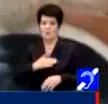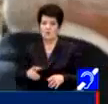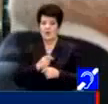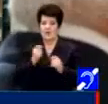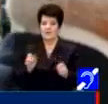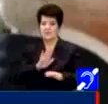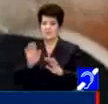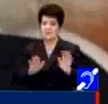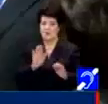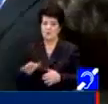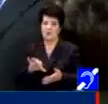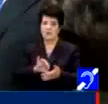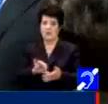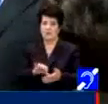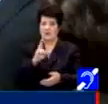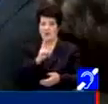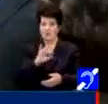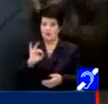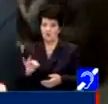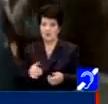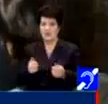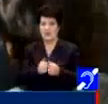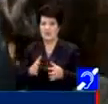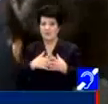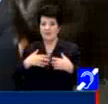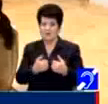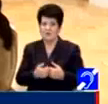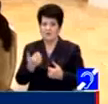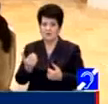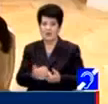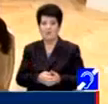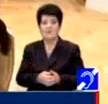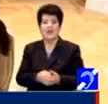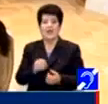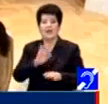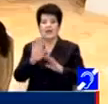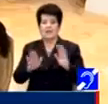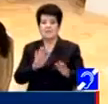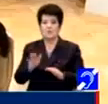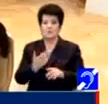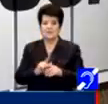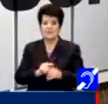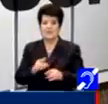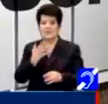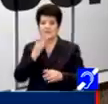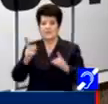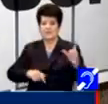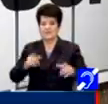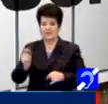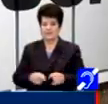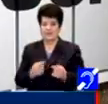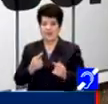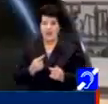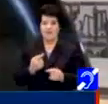deschiderea expoziției a participat și președintele Klaus Iohannis, alături de familia regală a Belgiei. Expoziția este parte a Festivalului Internațional de Arte